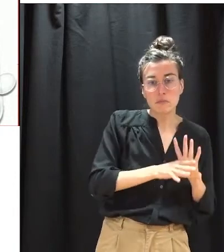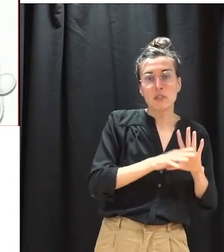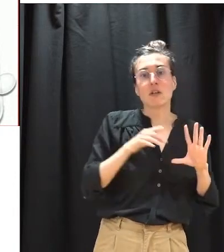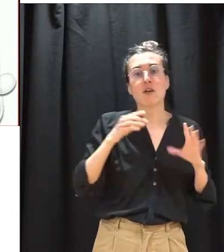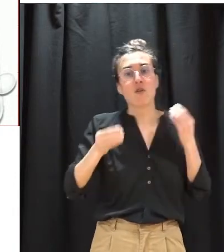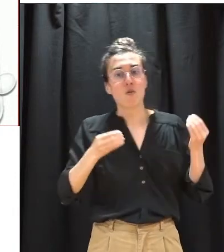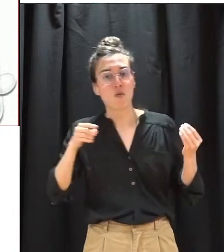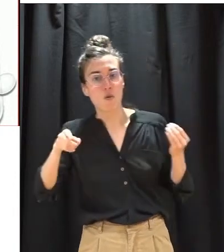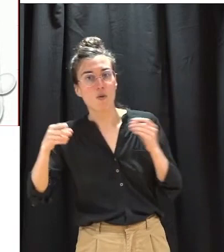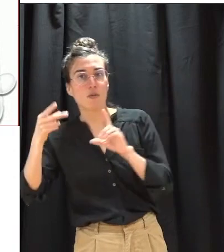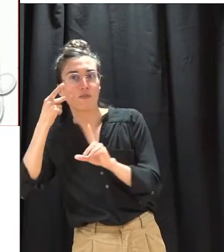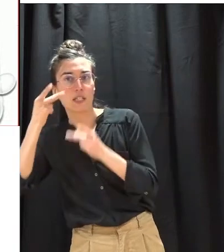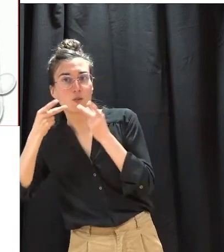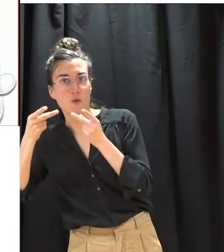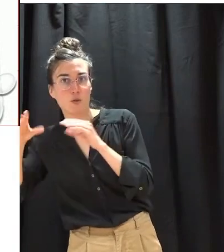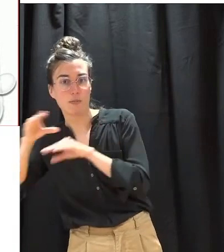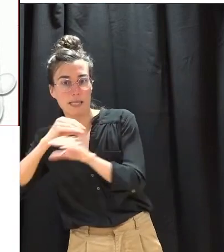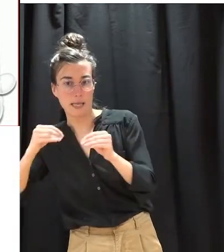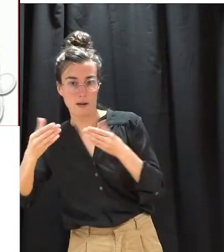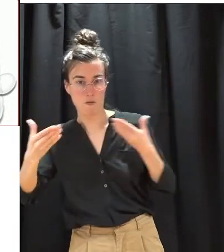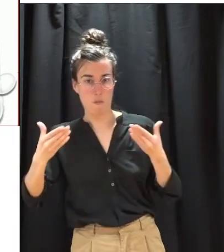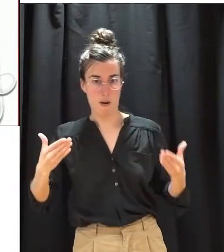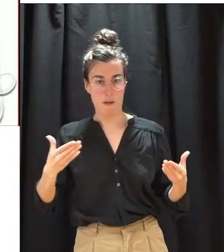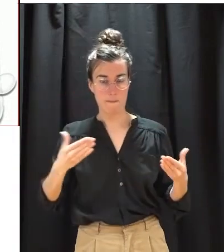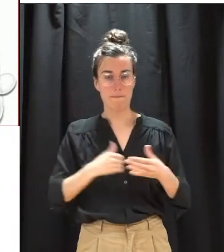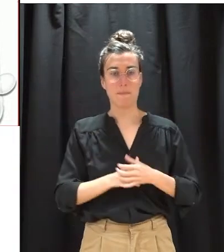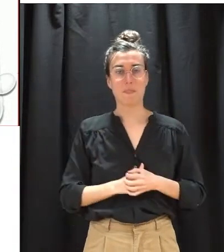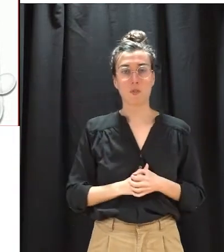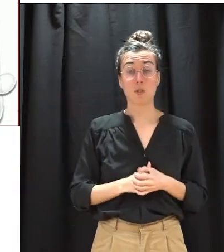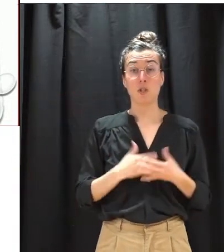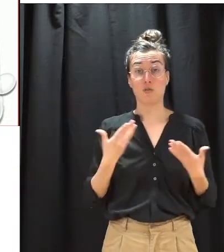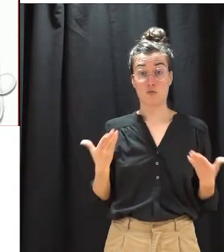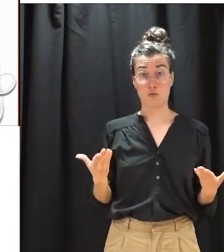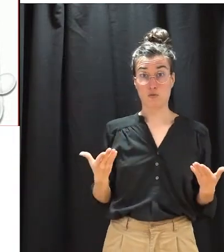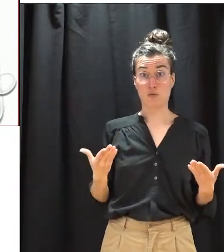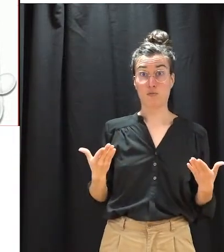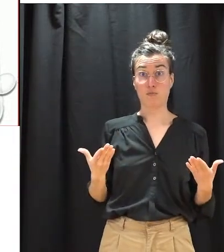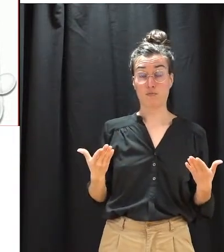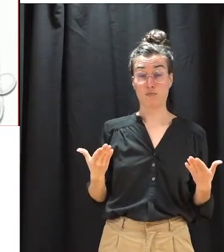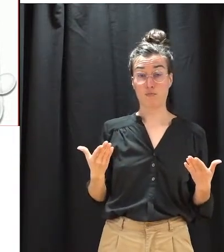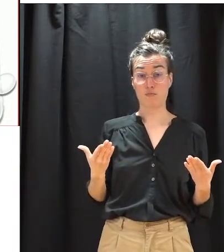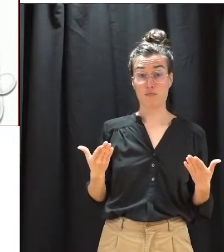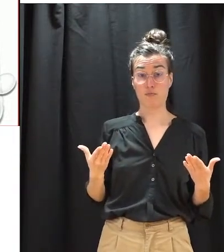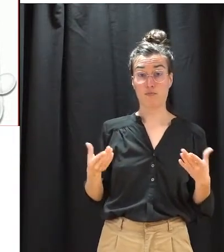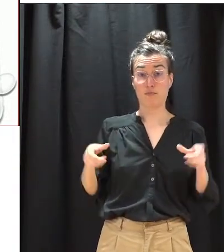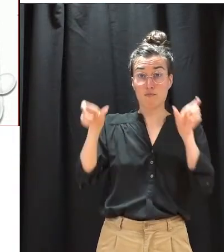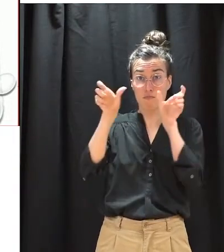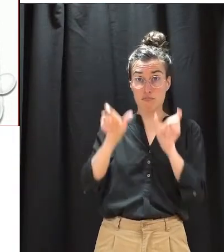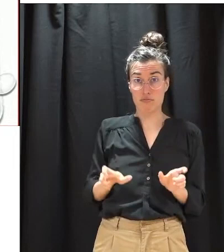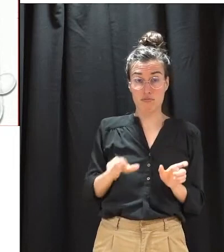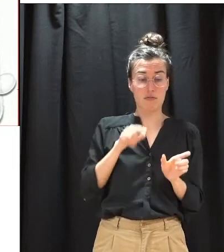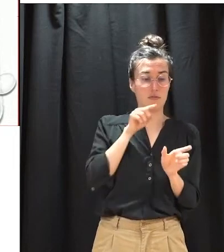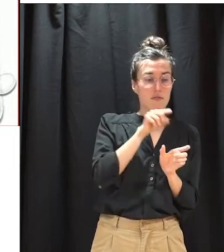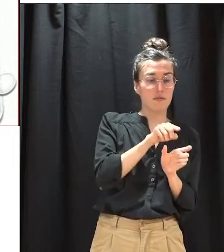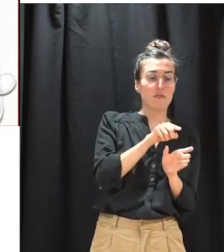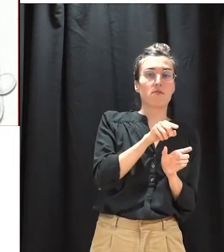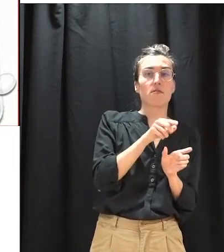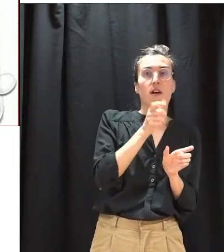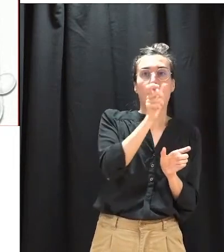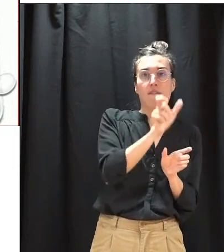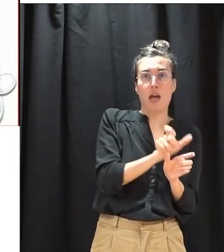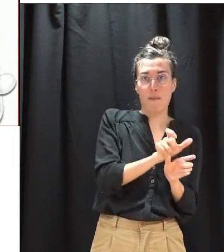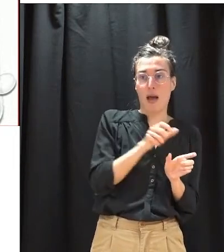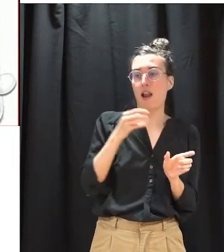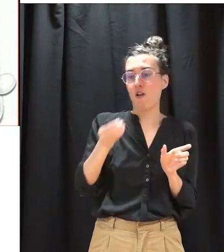originales. Donc j'ai conçu dans 2 modalités, donc la modalité verbale et la modalité visio-spatiale, et ensuite je les ai déclinées